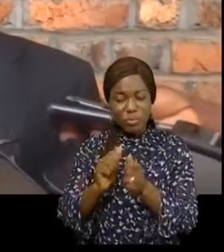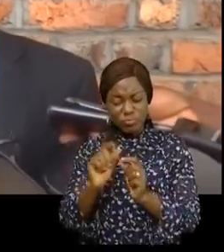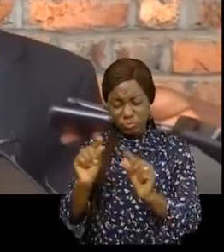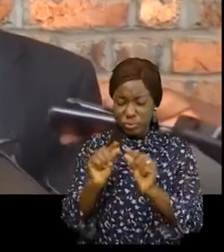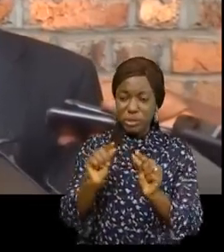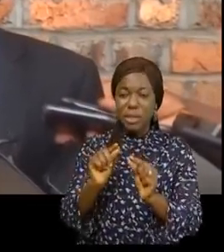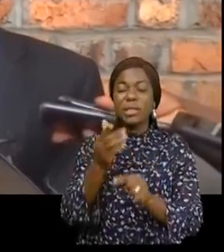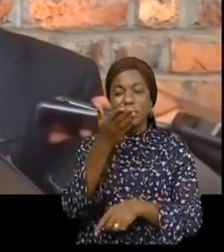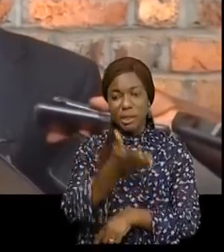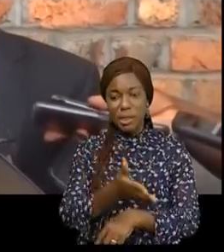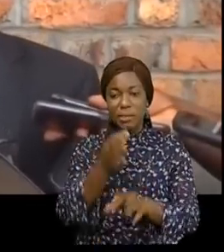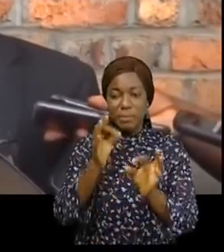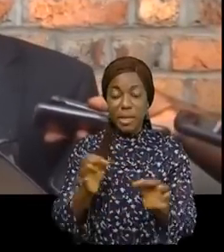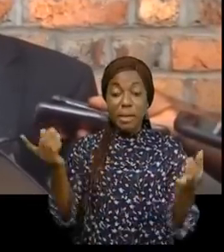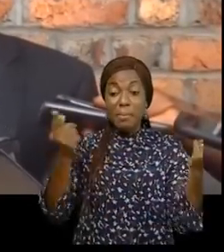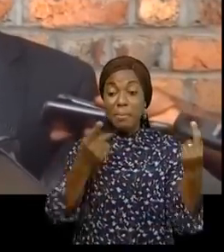avons pratiquement obtenu